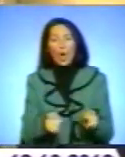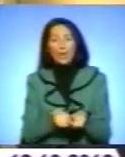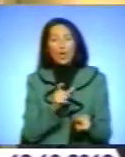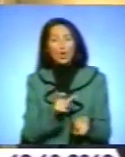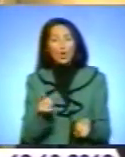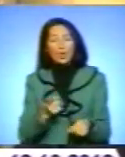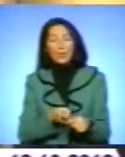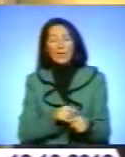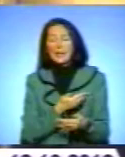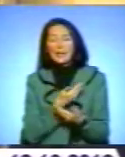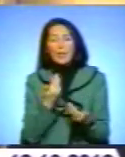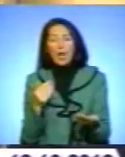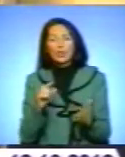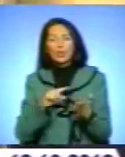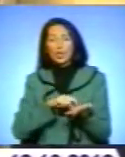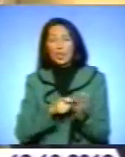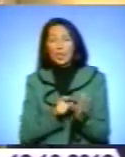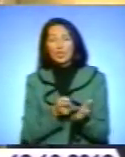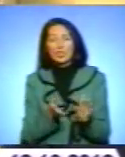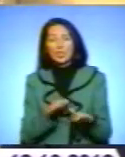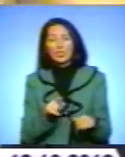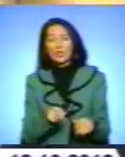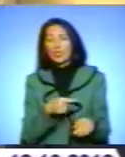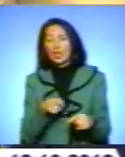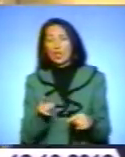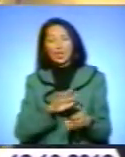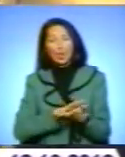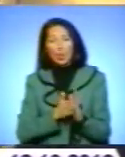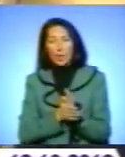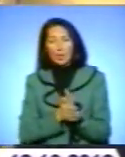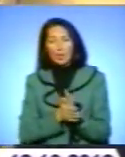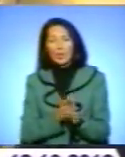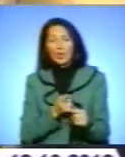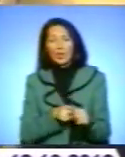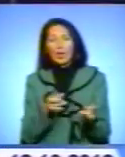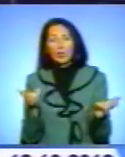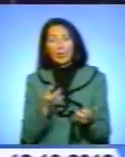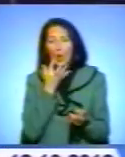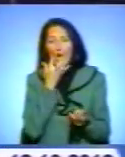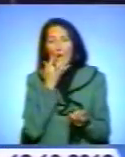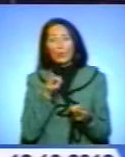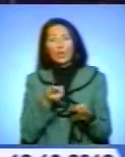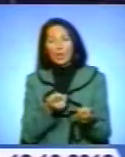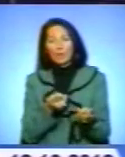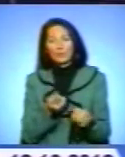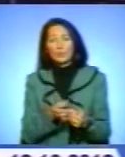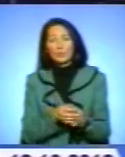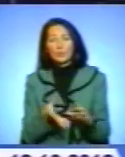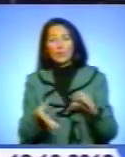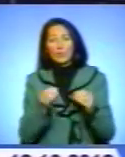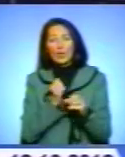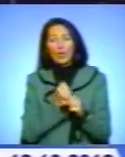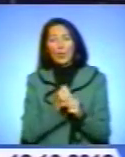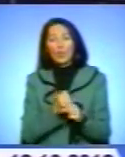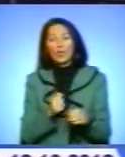не мають житла чи залишилися в тій чи іншій ситуації, які потребують обігріву. Підсумки роботи